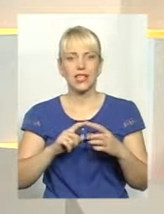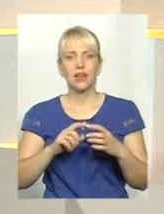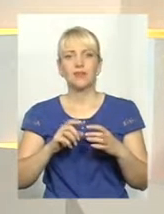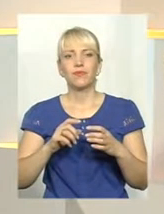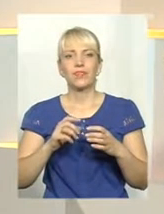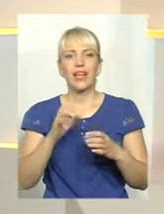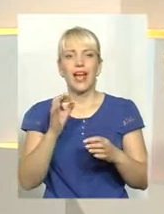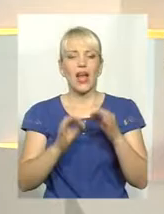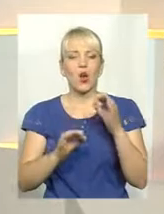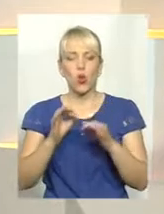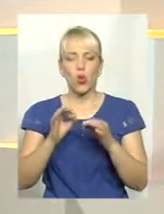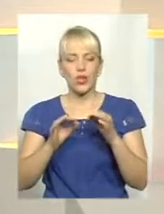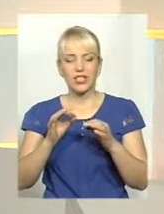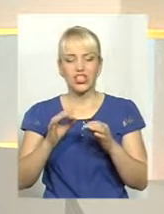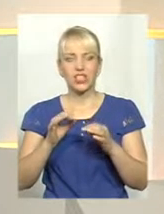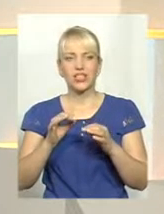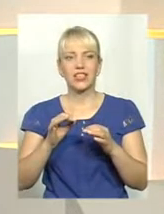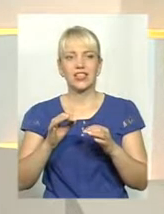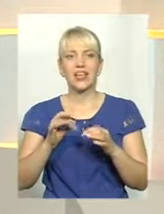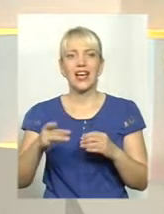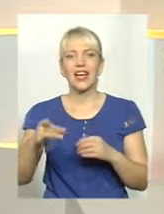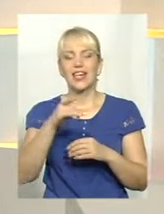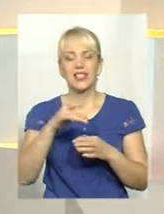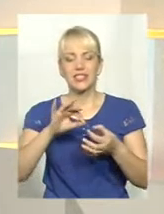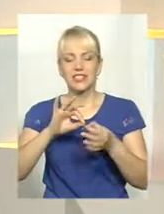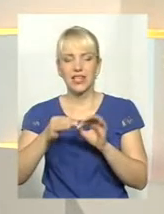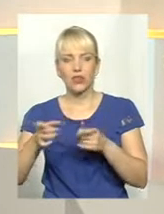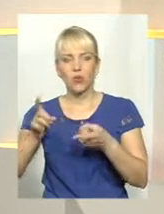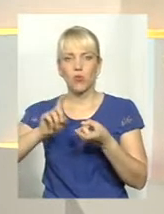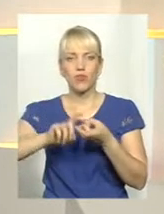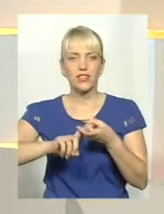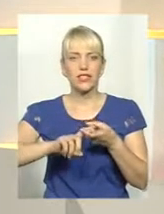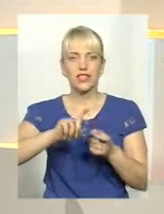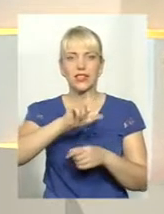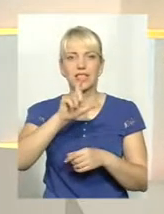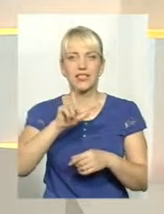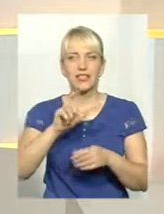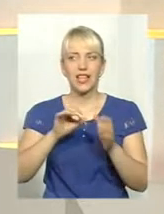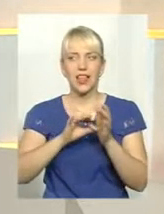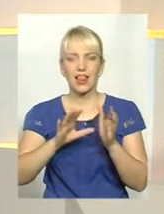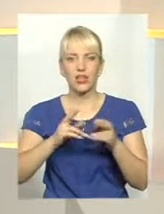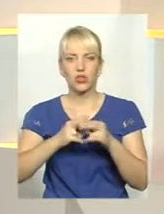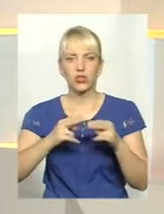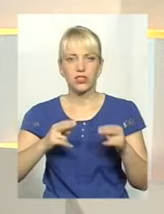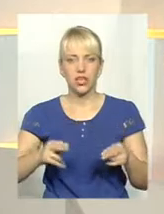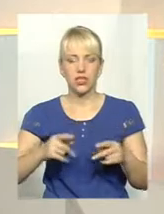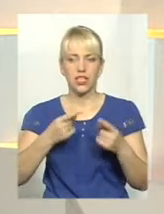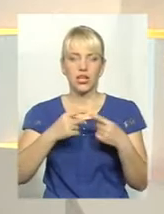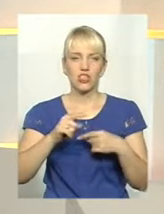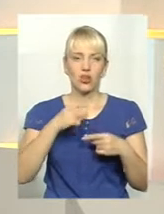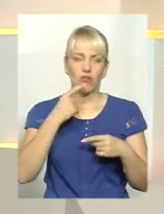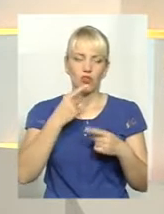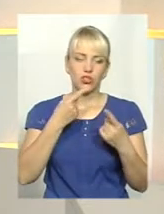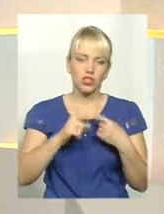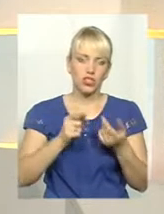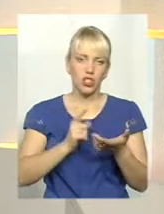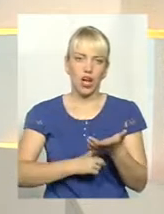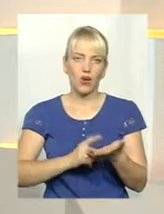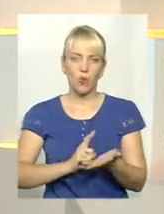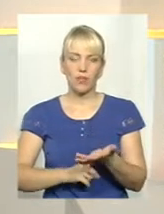речі, зелене серце України. Хтось може її підтримувати, хтось критикує. Одні кажуть, що